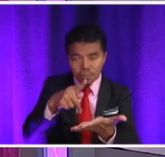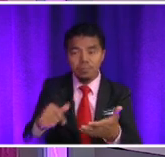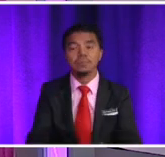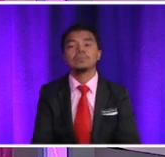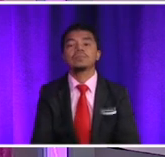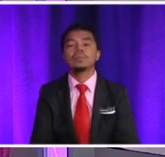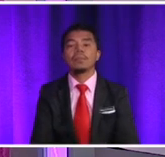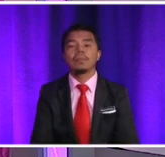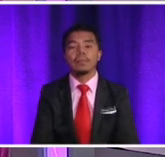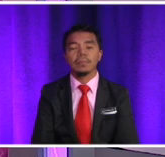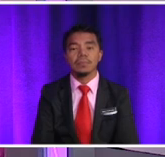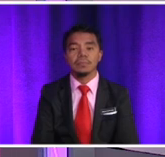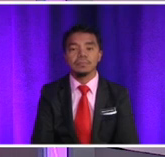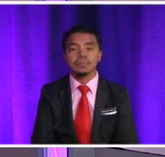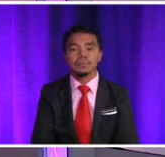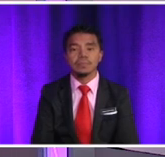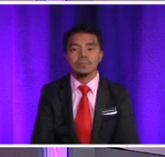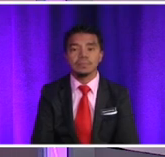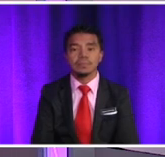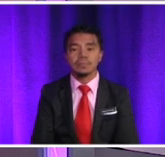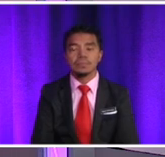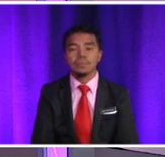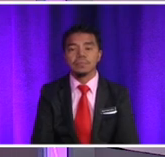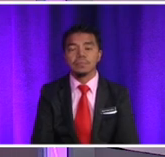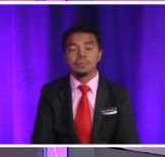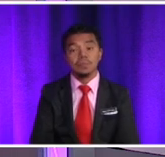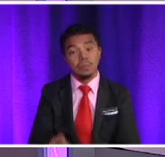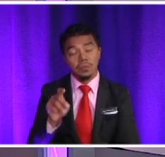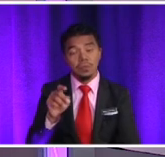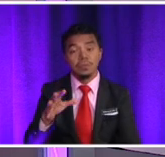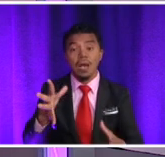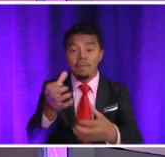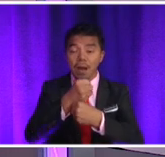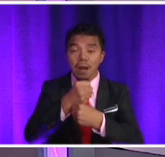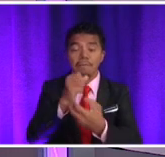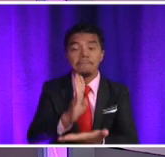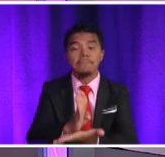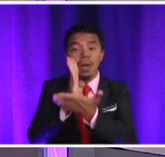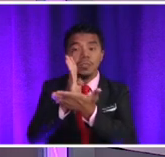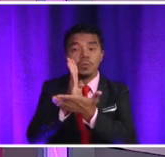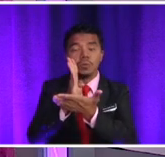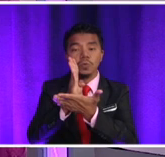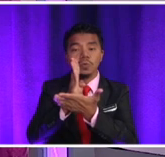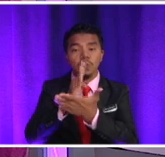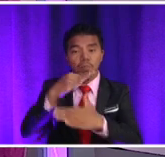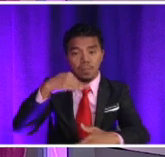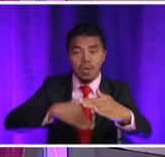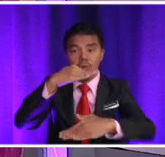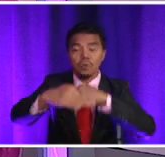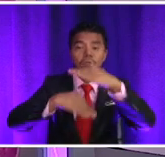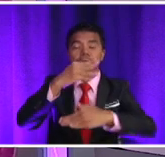yang dihasilkan juga dapat membantu pembangunan ekonomi jual beli kan dapat membangunkan